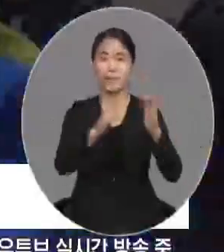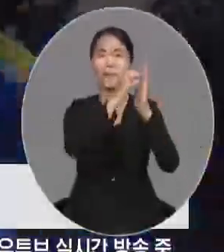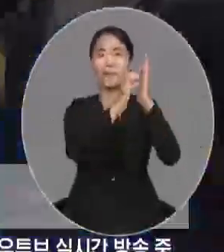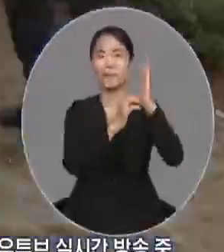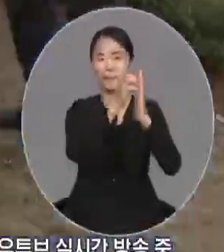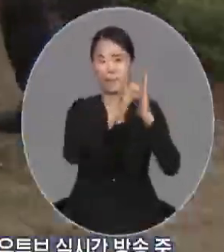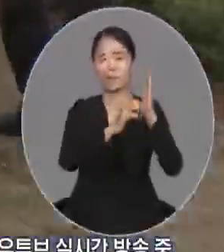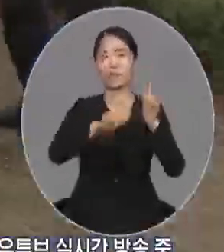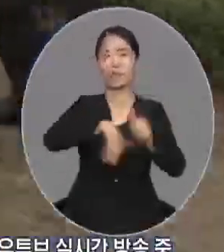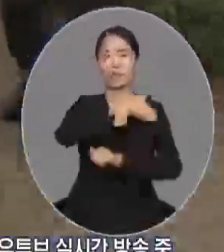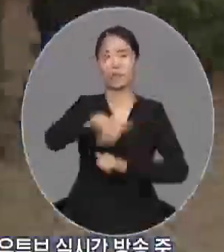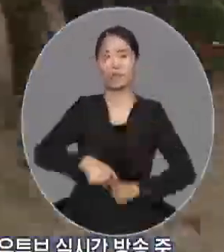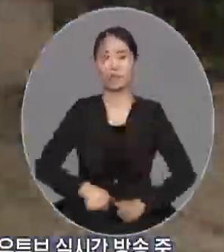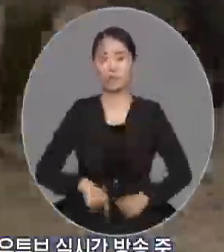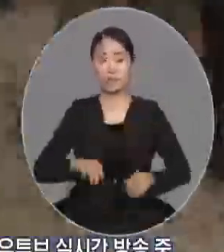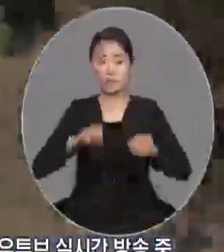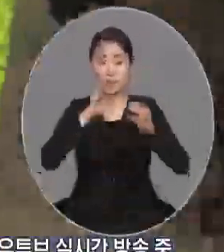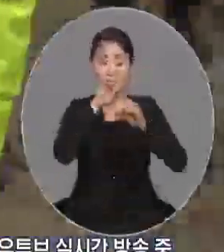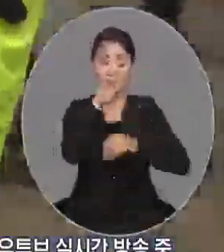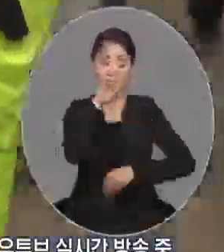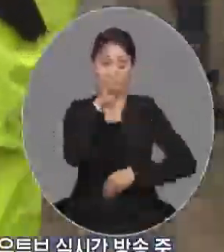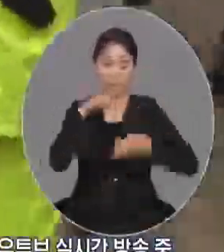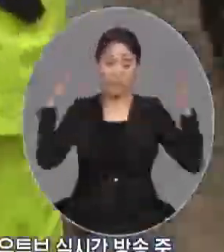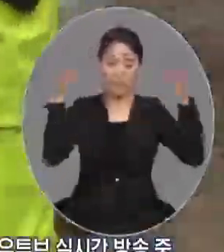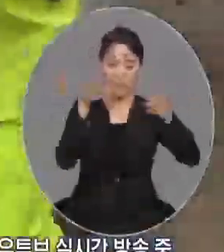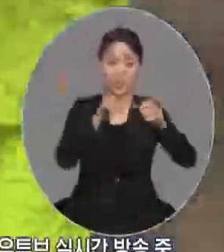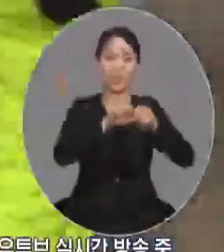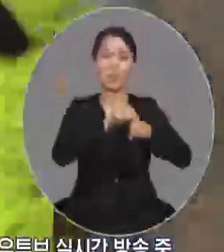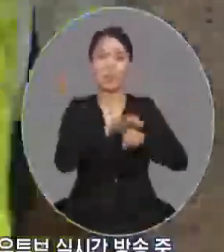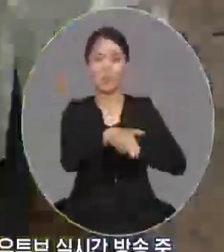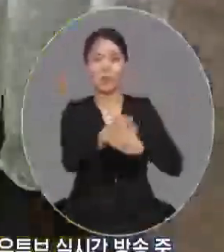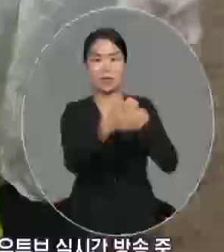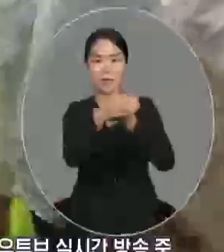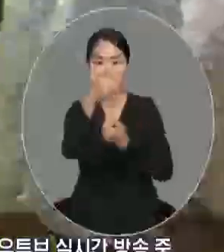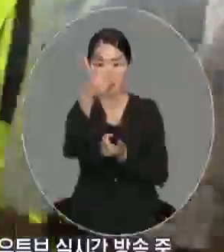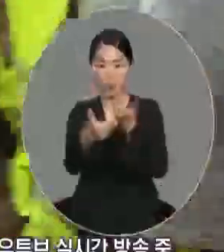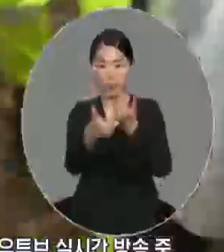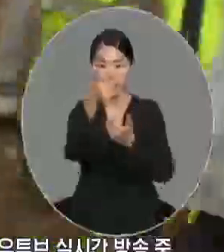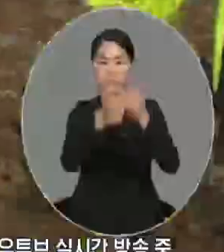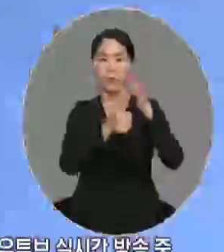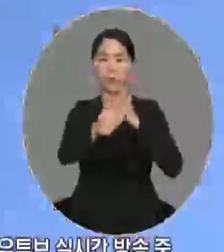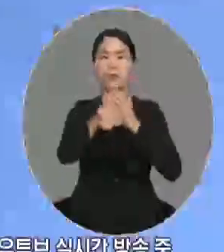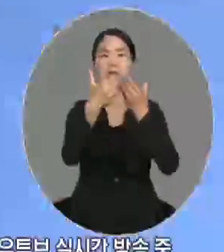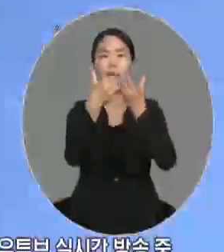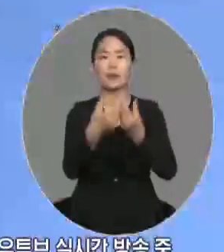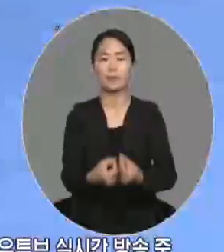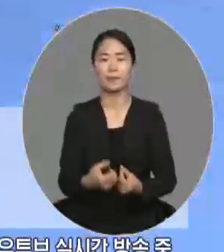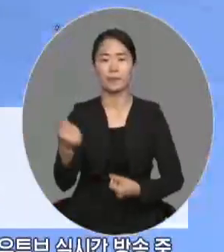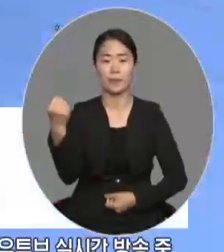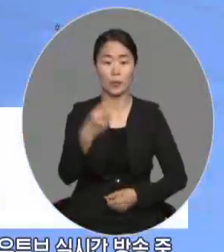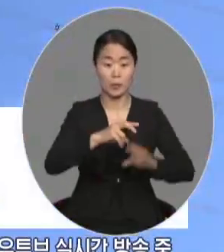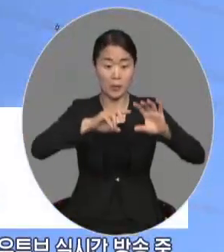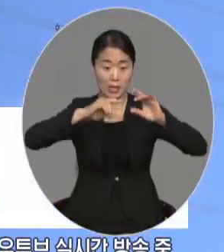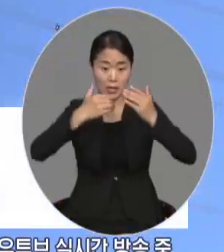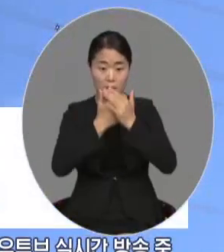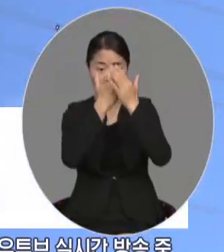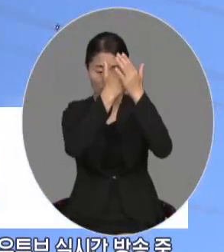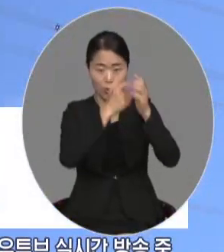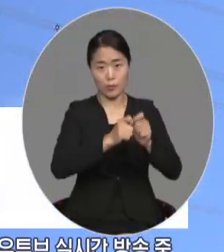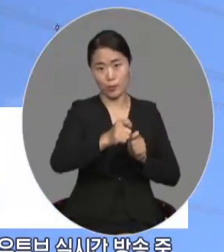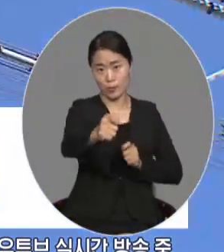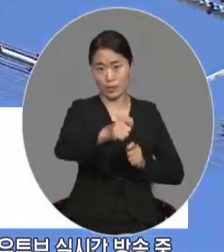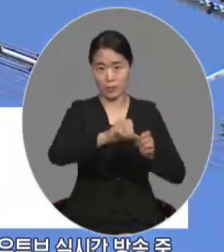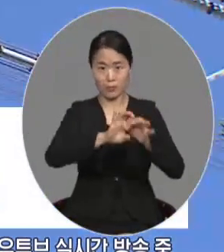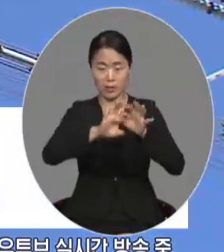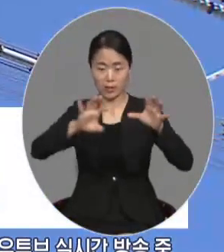사태. 중앙 집중형 전력 시스템으로 인한 대표적 갈등 사례였습니다. 또 발전소 거리와 상관없는